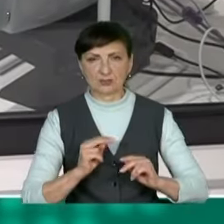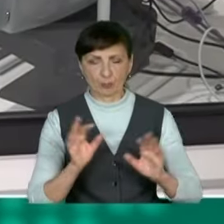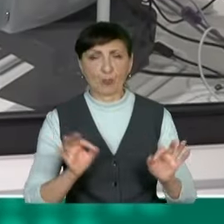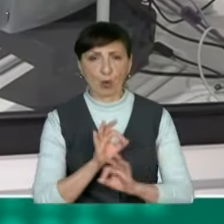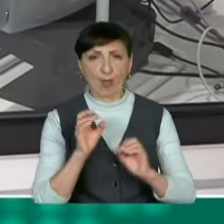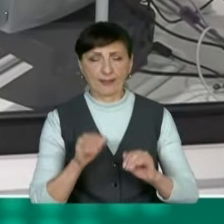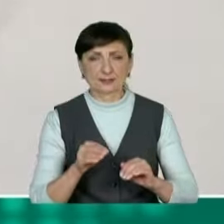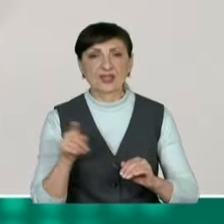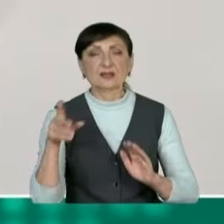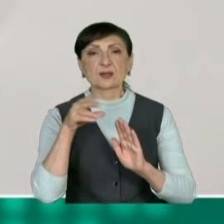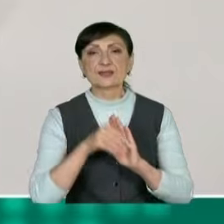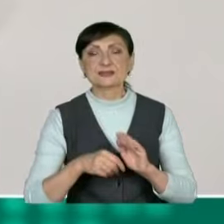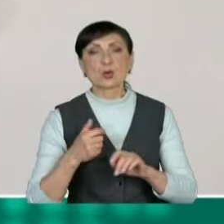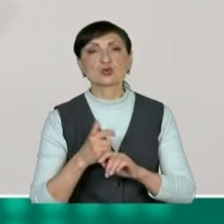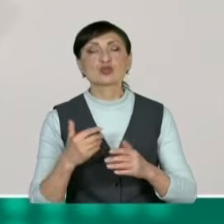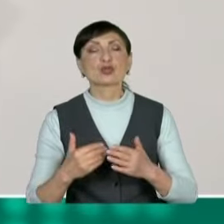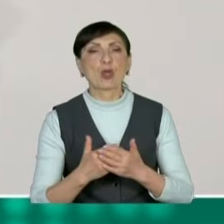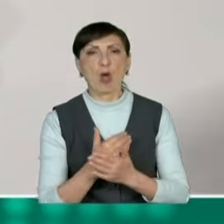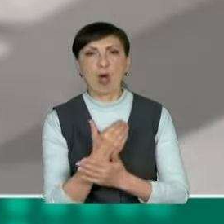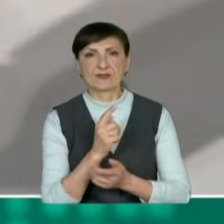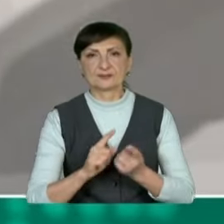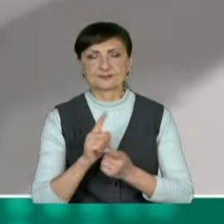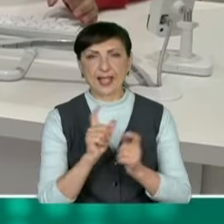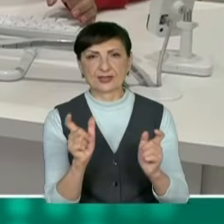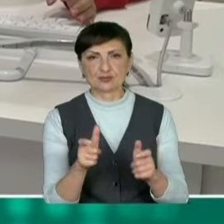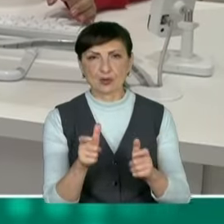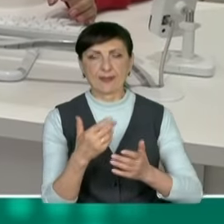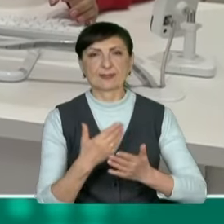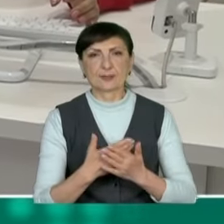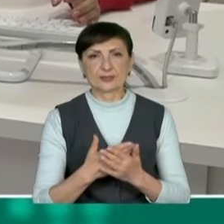есть очень такие существенные нововведения и ограничения. Допустим,